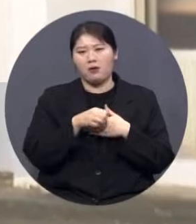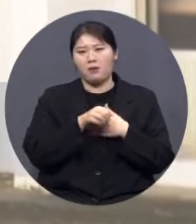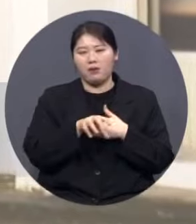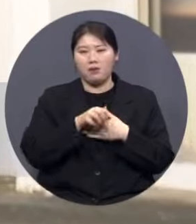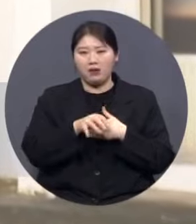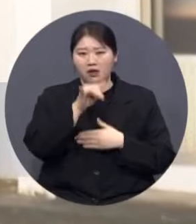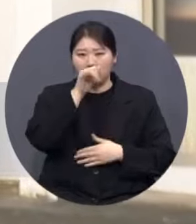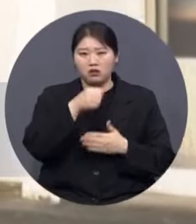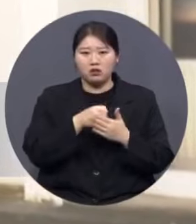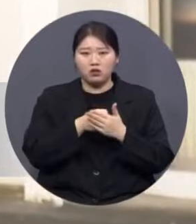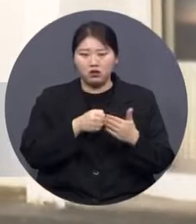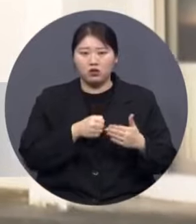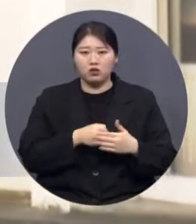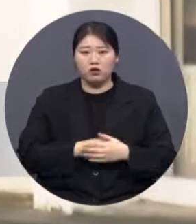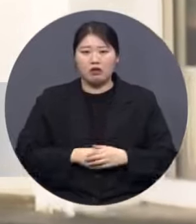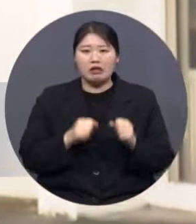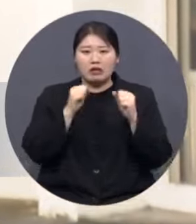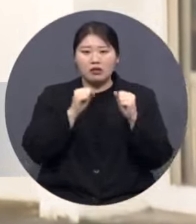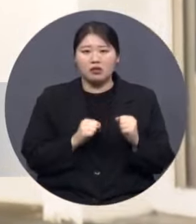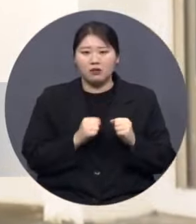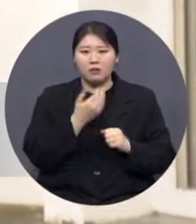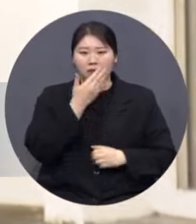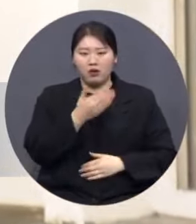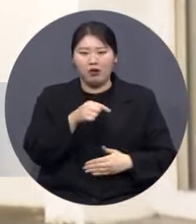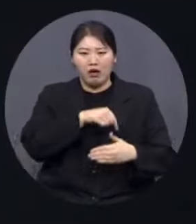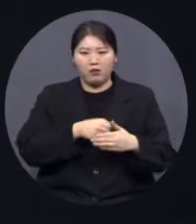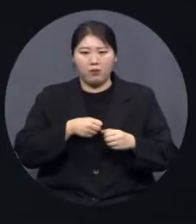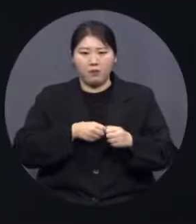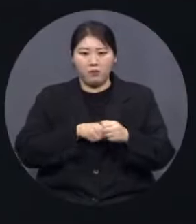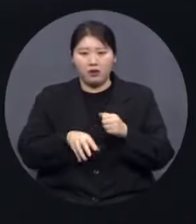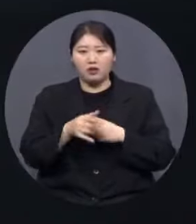살았지 안으로 터져서 죽었습니다.